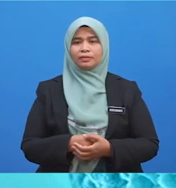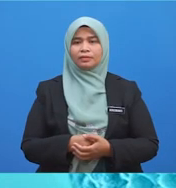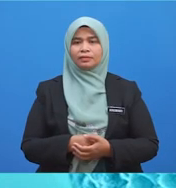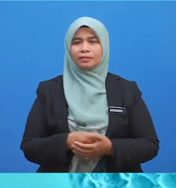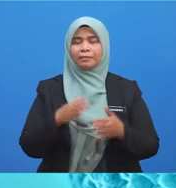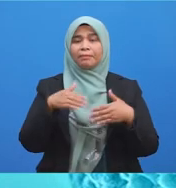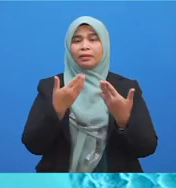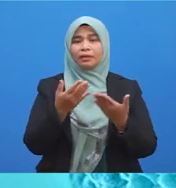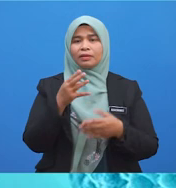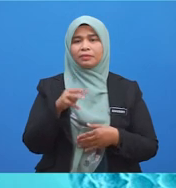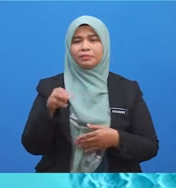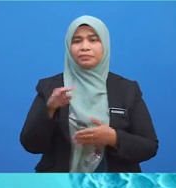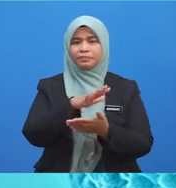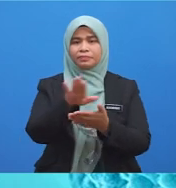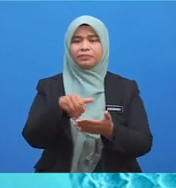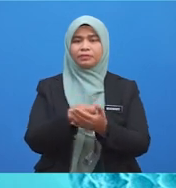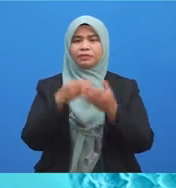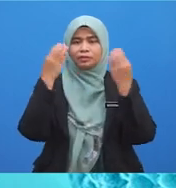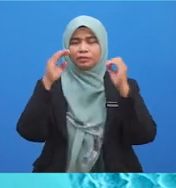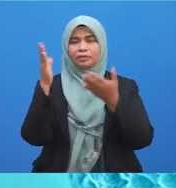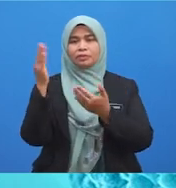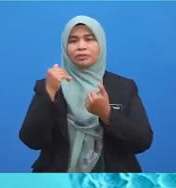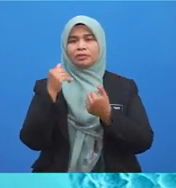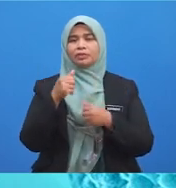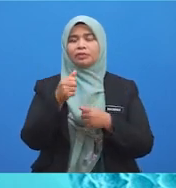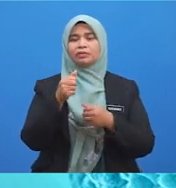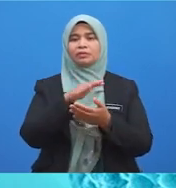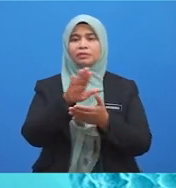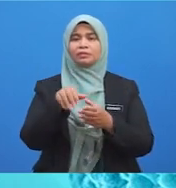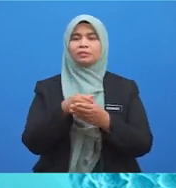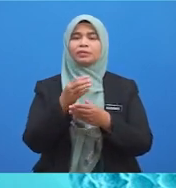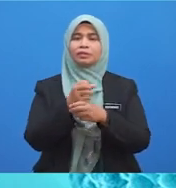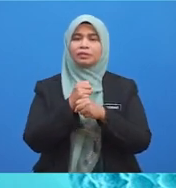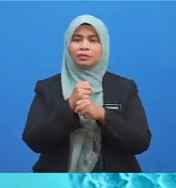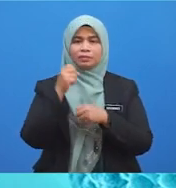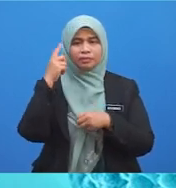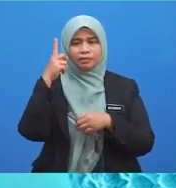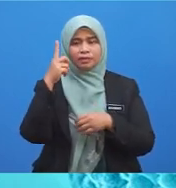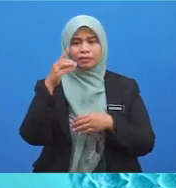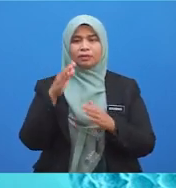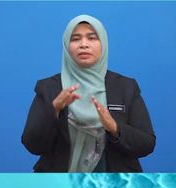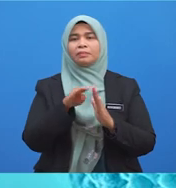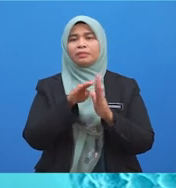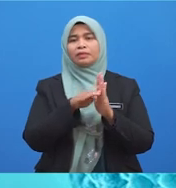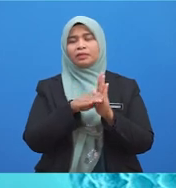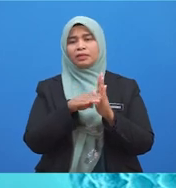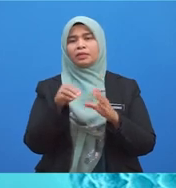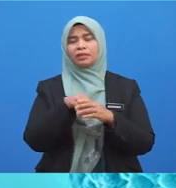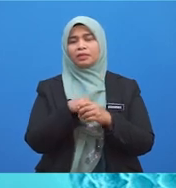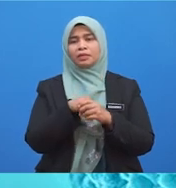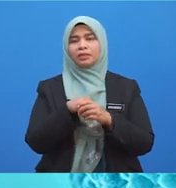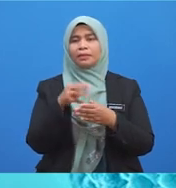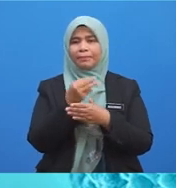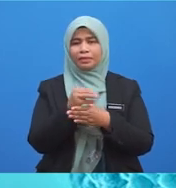Bagaimana murid-murid semua? Cikgu harap anda semua dapat memahami peringkat-peringkat dalam meiosis